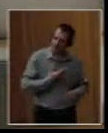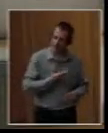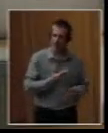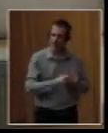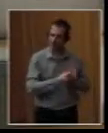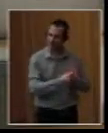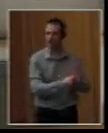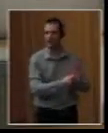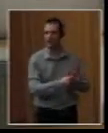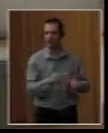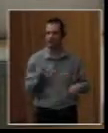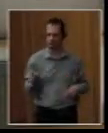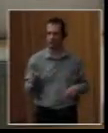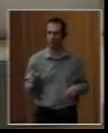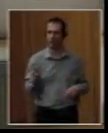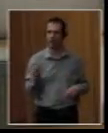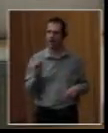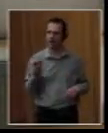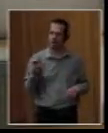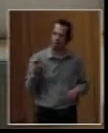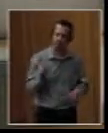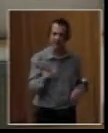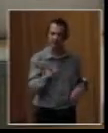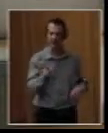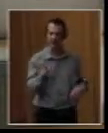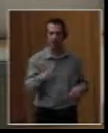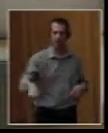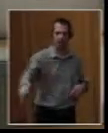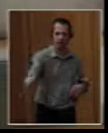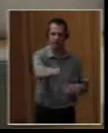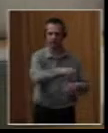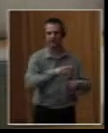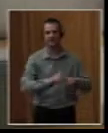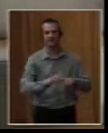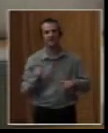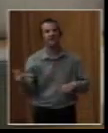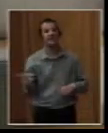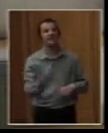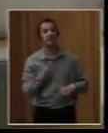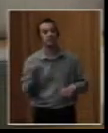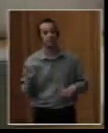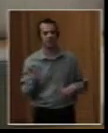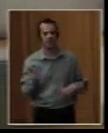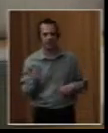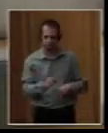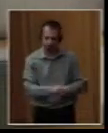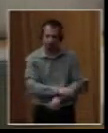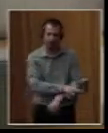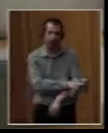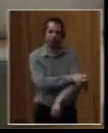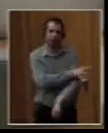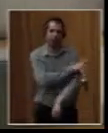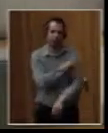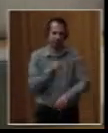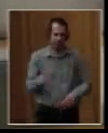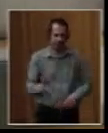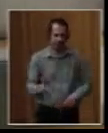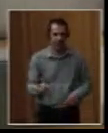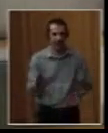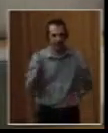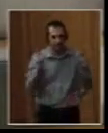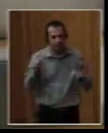συμβολισμούς. Τα μηνύματα που στέλνει στην ελληνική κοινωνία είναι συγκλονιστικά. Ευχόμαστε και από αυτό το